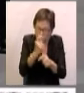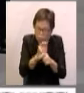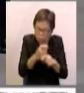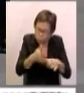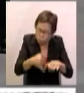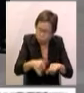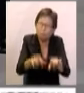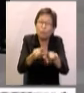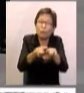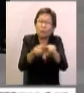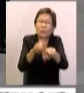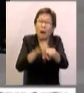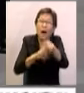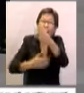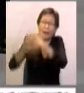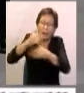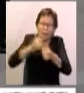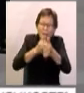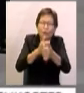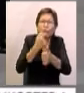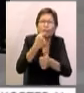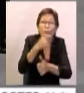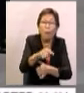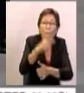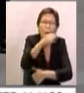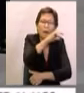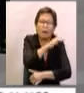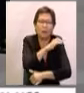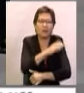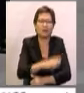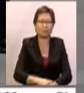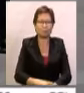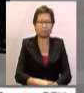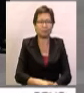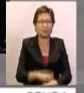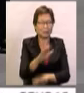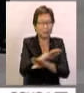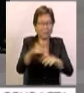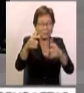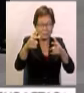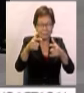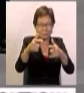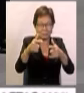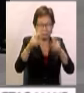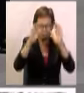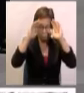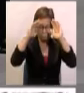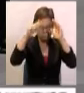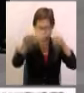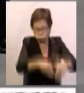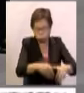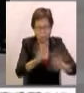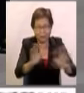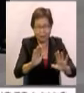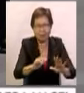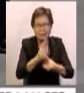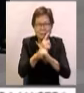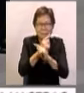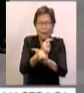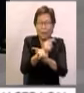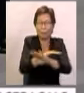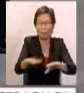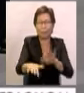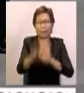hari, ikut arahan coach, hati mau kering dan jangan cepat hilang fokus, insyaAllah. Betul, betul. Dan bertahan bukan